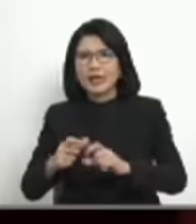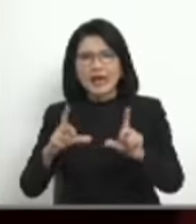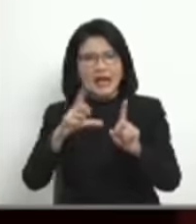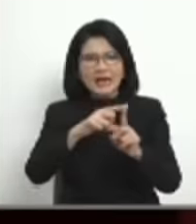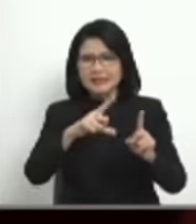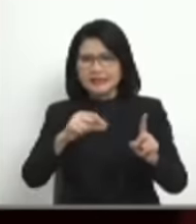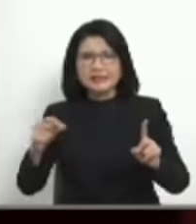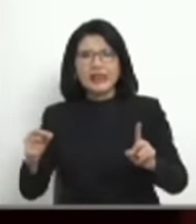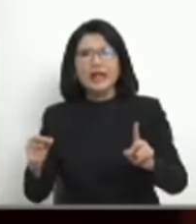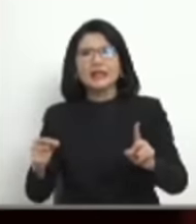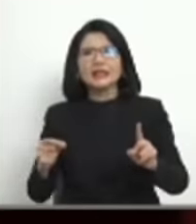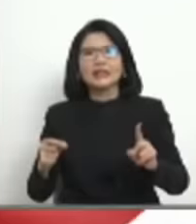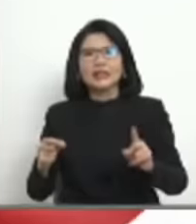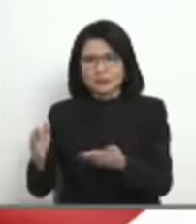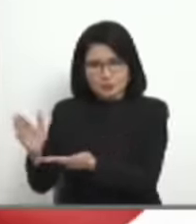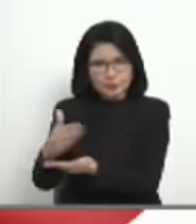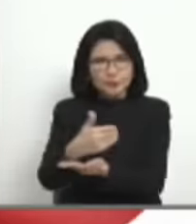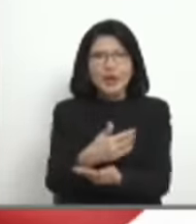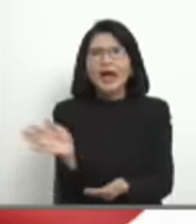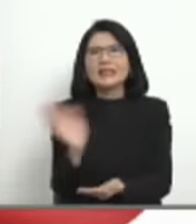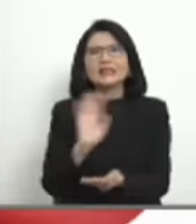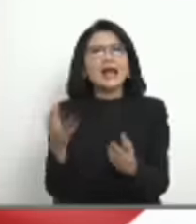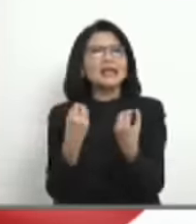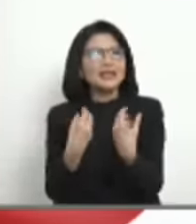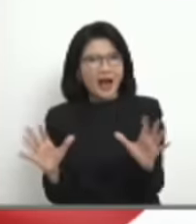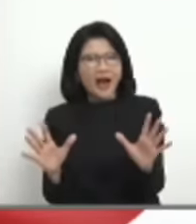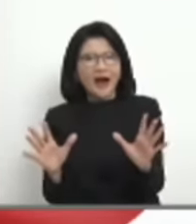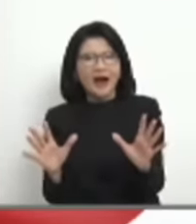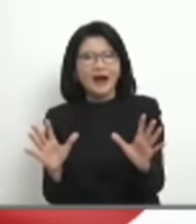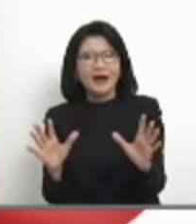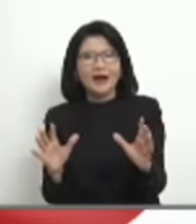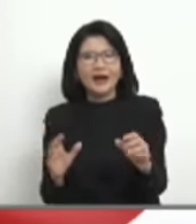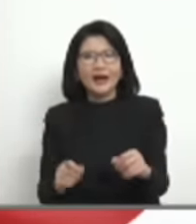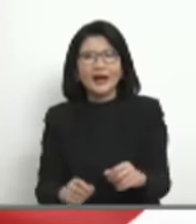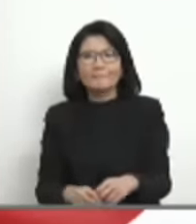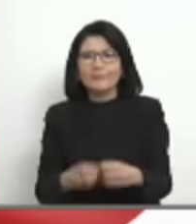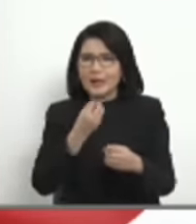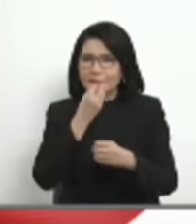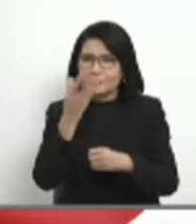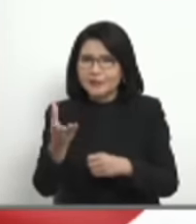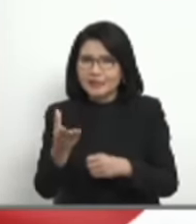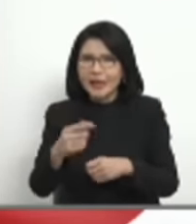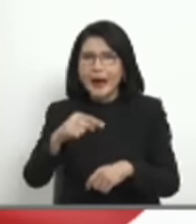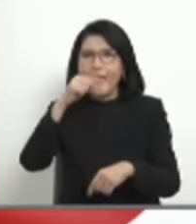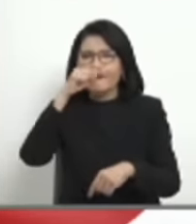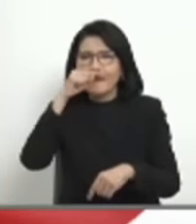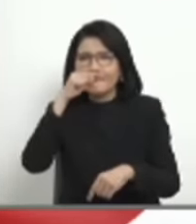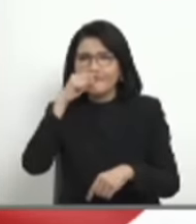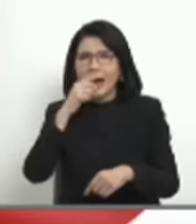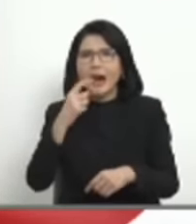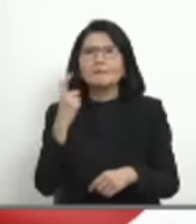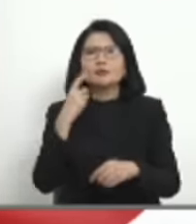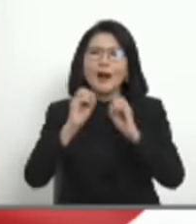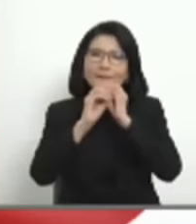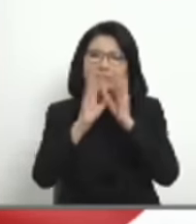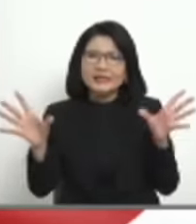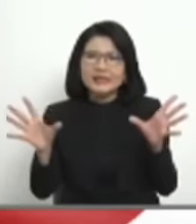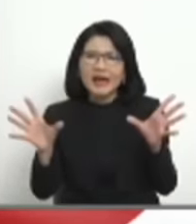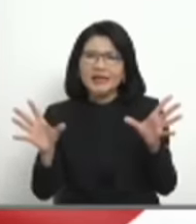pernah hilang Pak Prabowo maka statement bapak yang hari ini mencoba mengklarifikasi